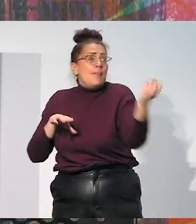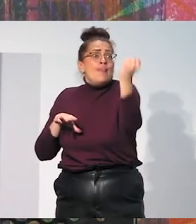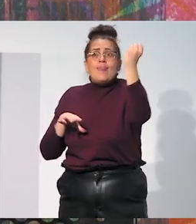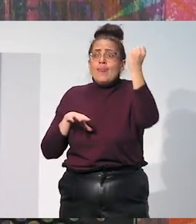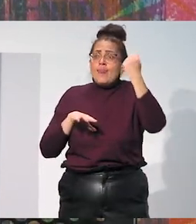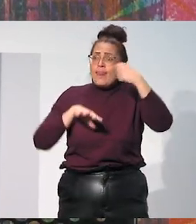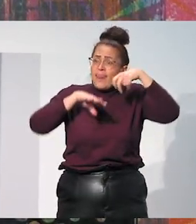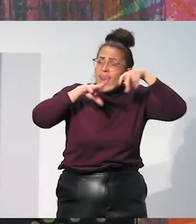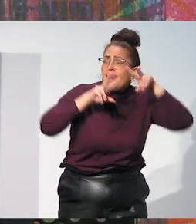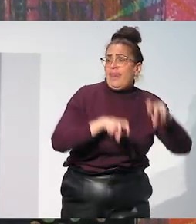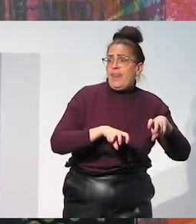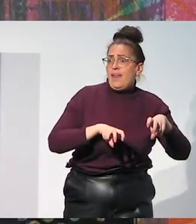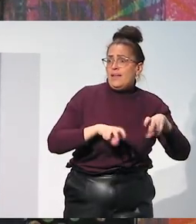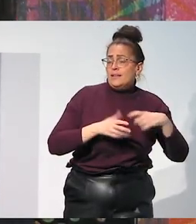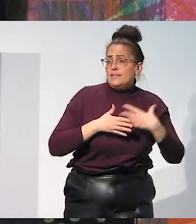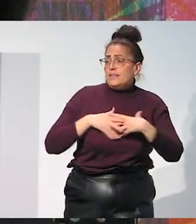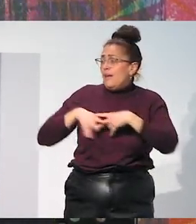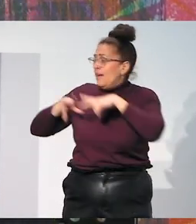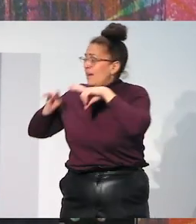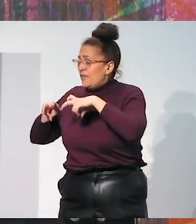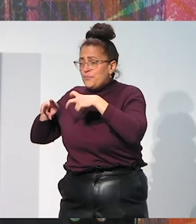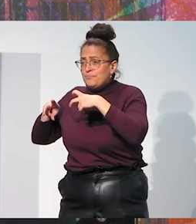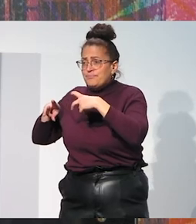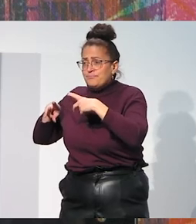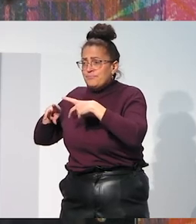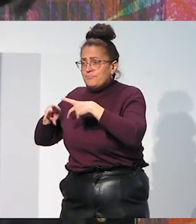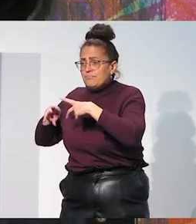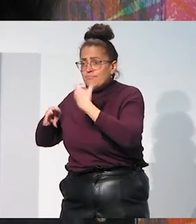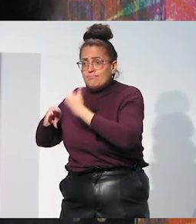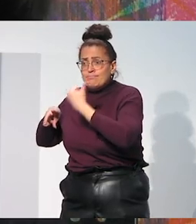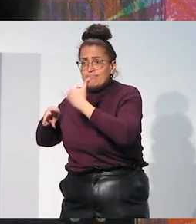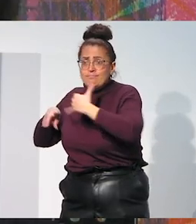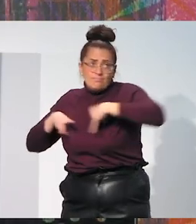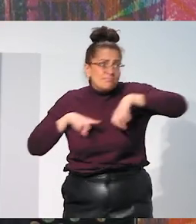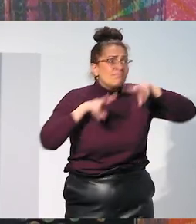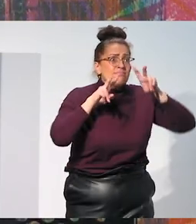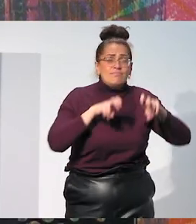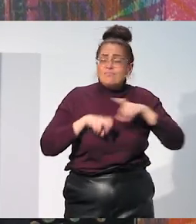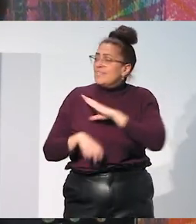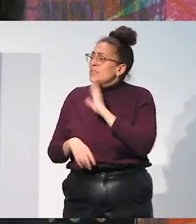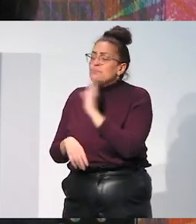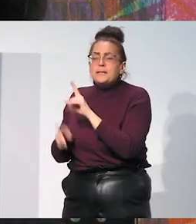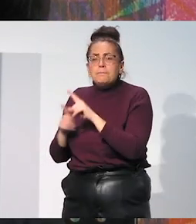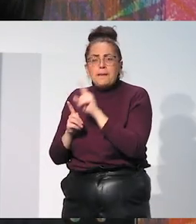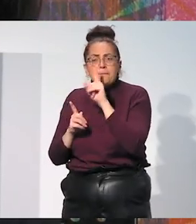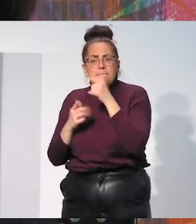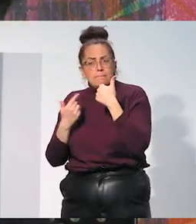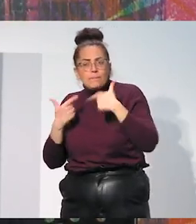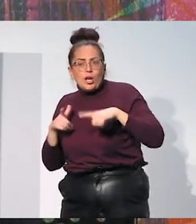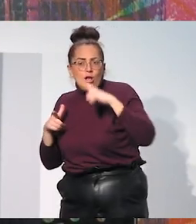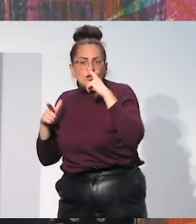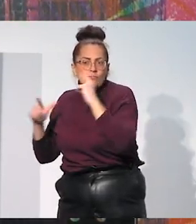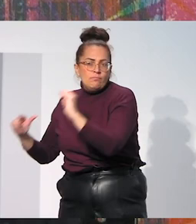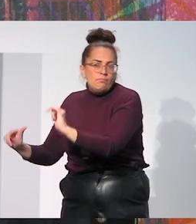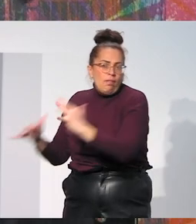la conquête d'une belle langue. Votre langue est aussi une langue odorante comme l'est celle de